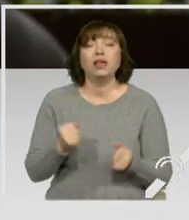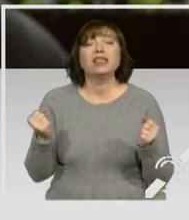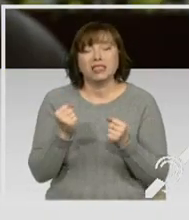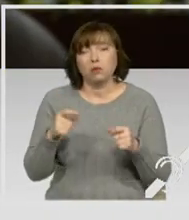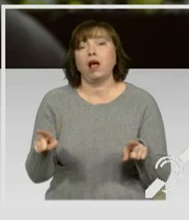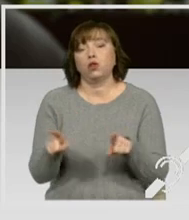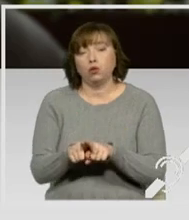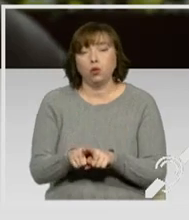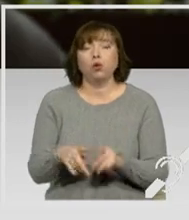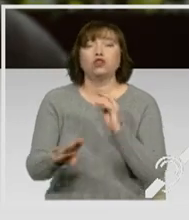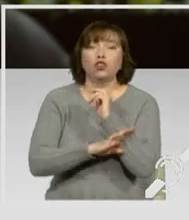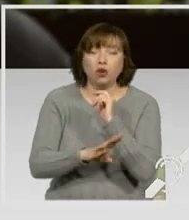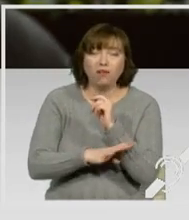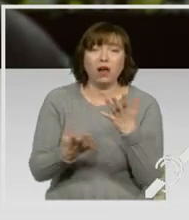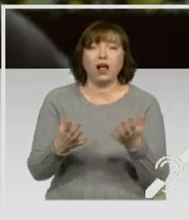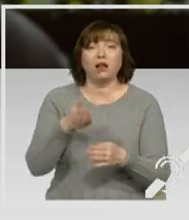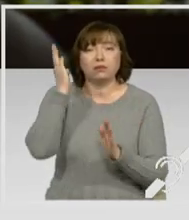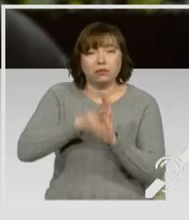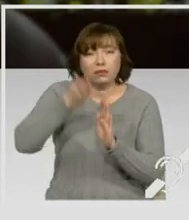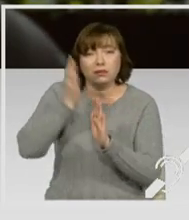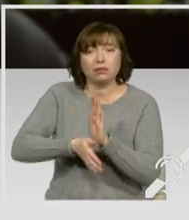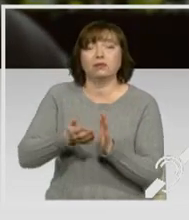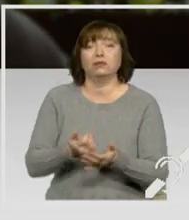așa, lemning, tăiem,